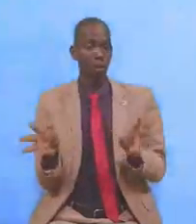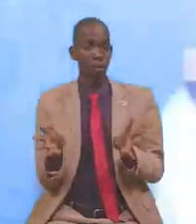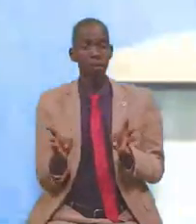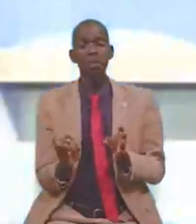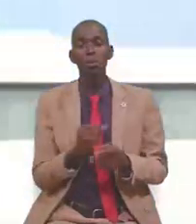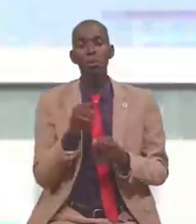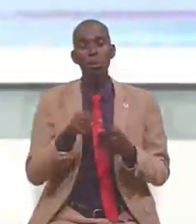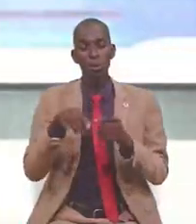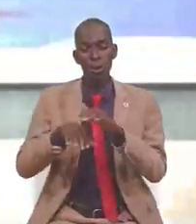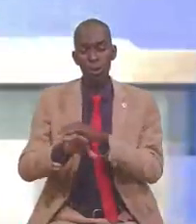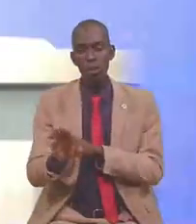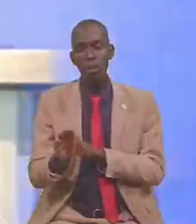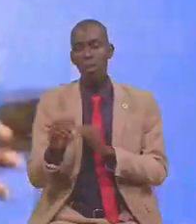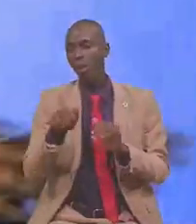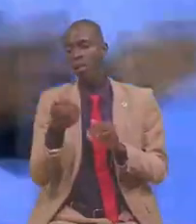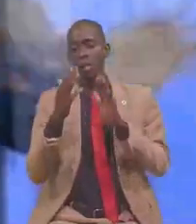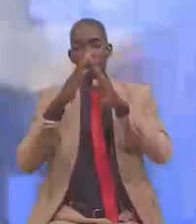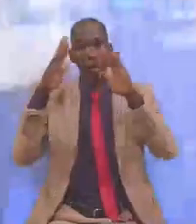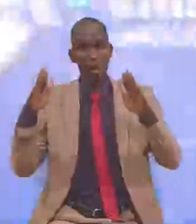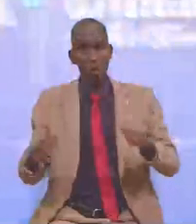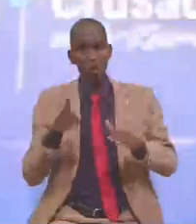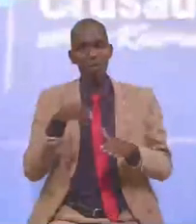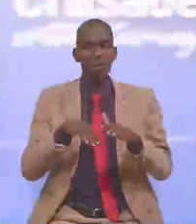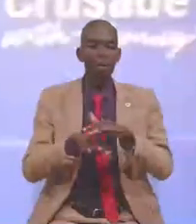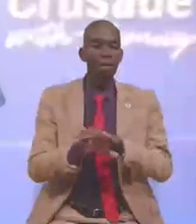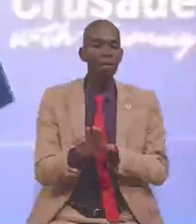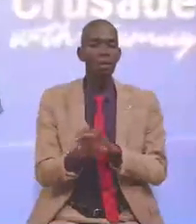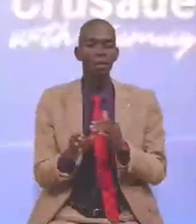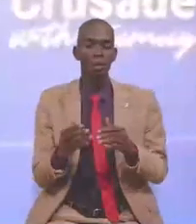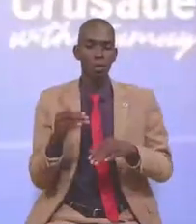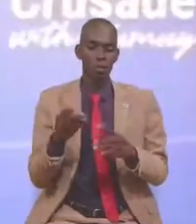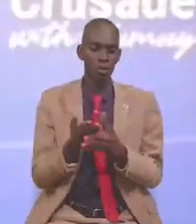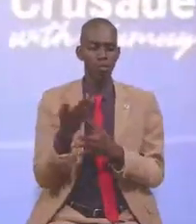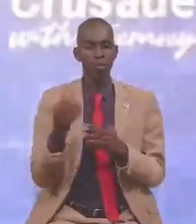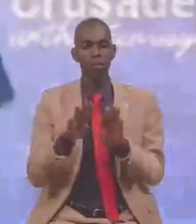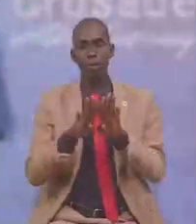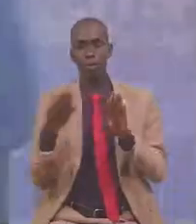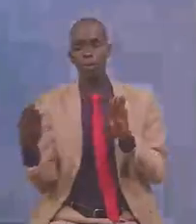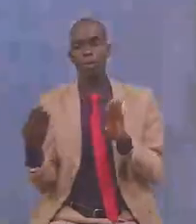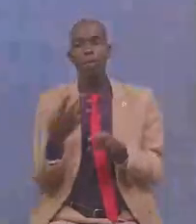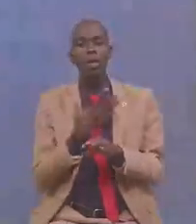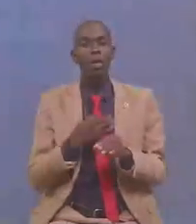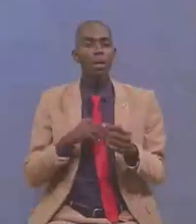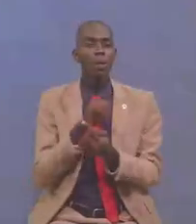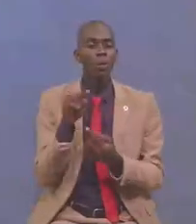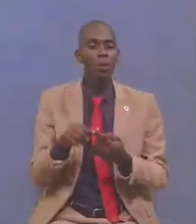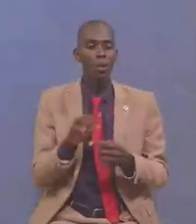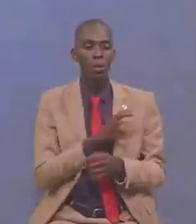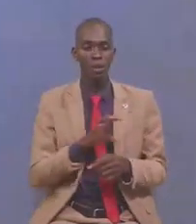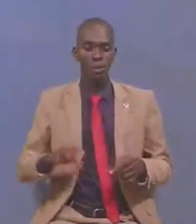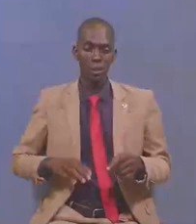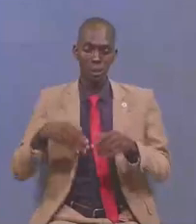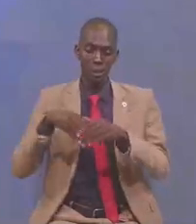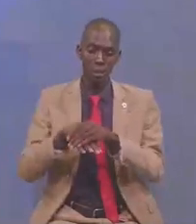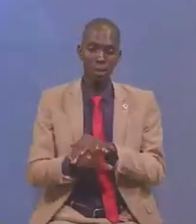par la porte. Quand on entre dans une maison, on passe par la porte. Et lorsque Christ